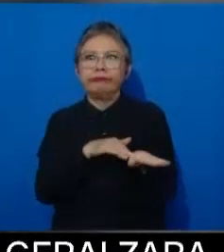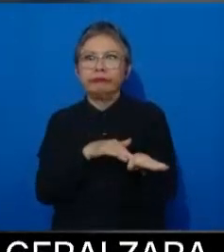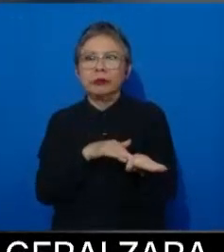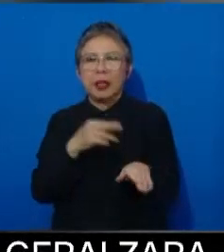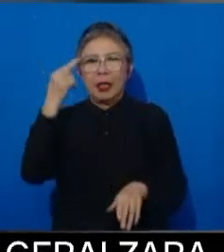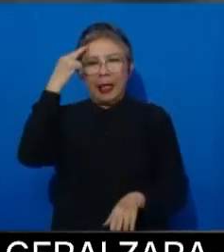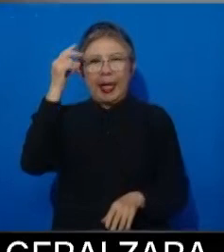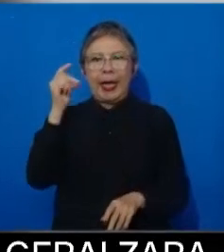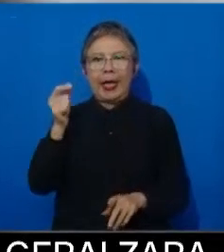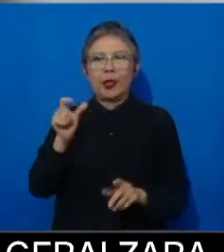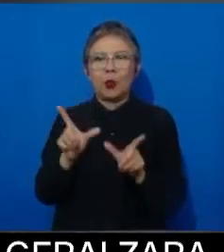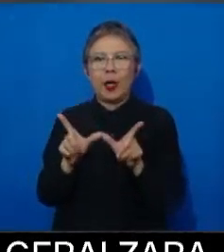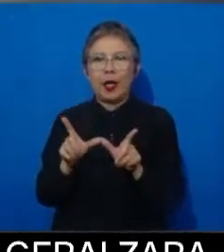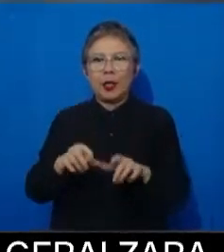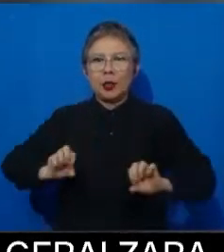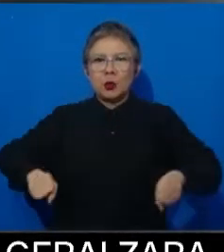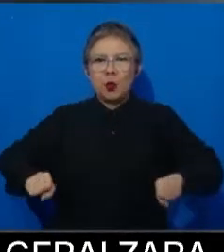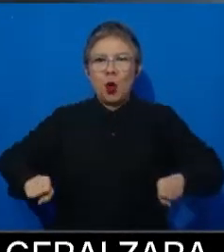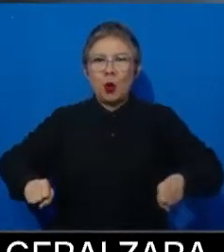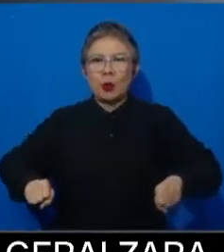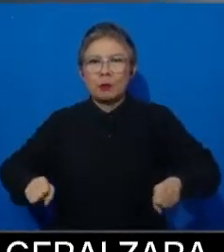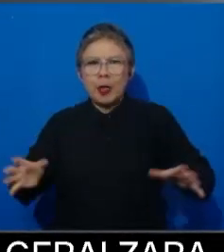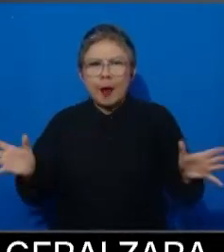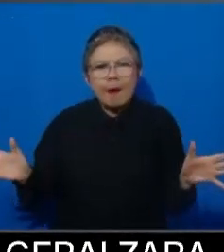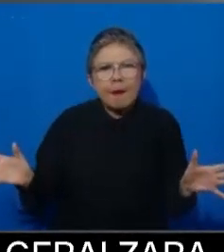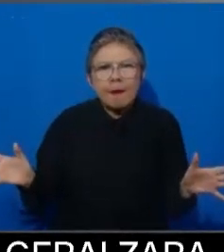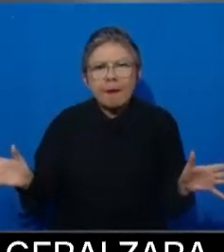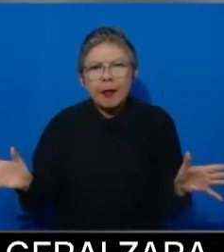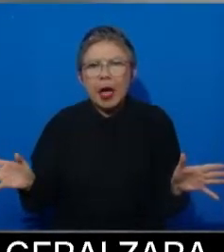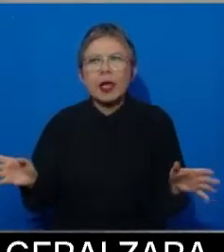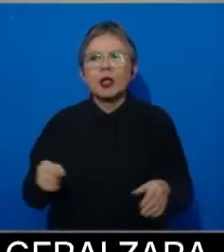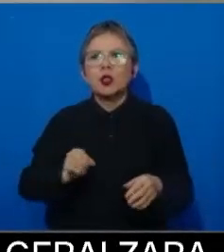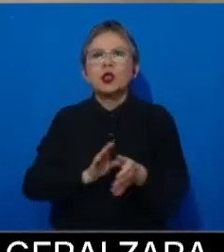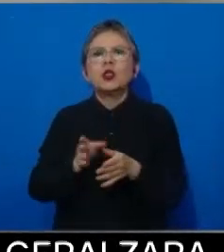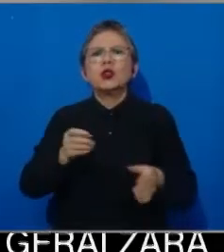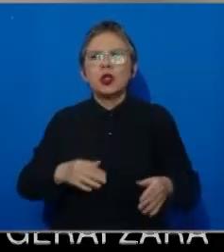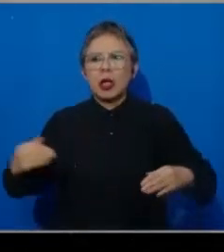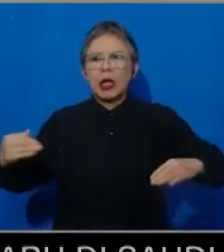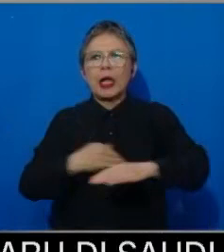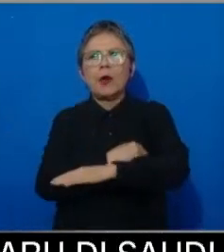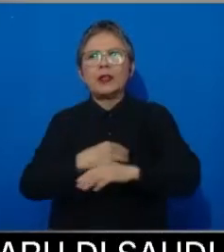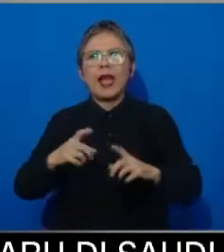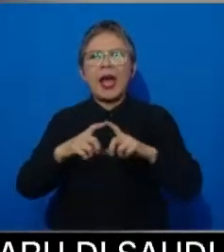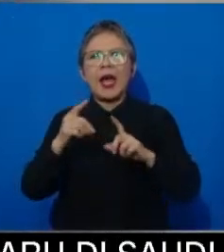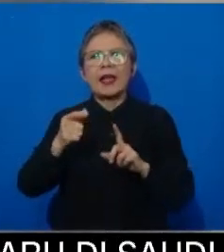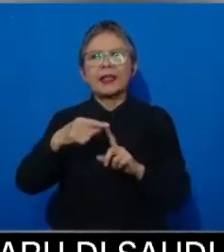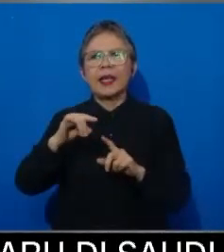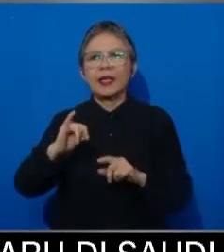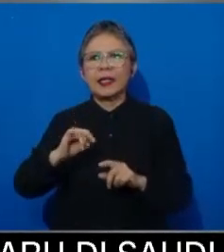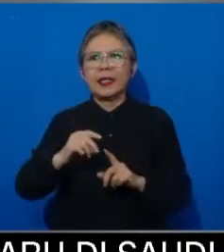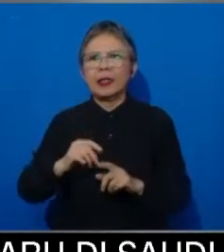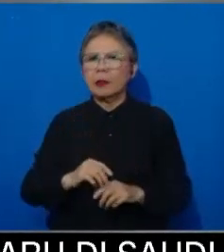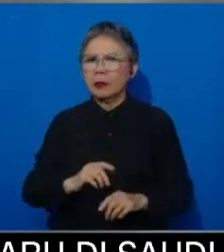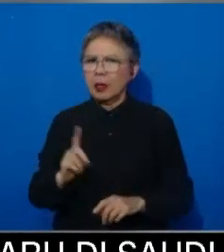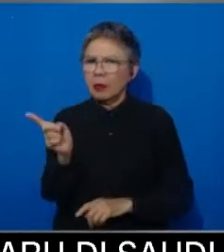RW setempat menyebut para pengendara motor ini menghadang truk lantaran truk melintas di jalan arteri yang tidak boleh dilewati